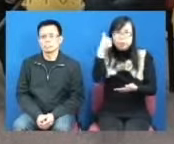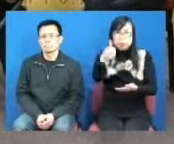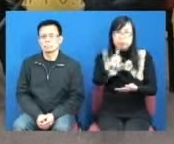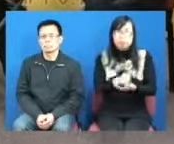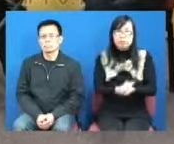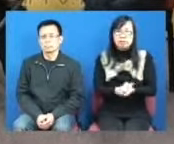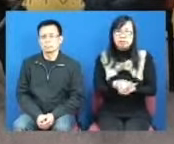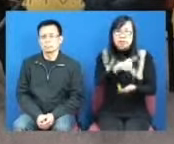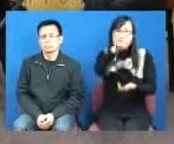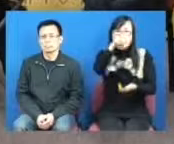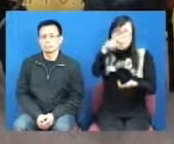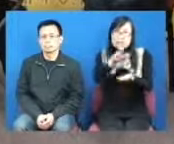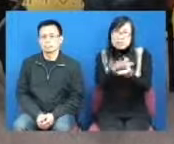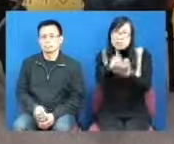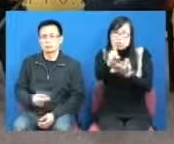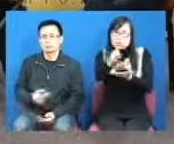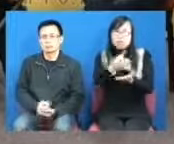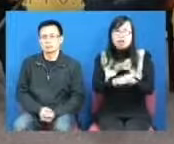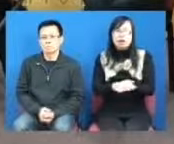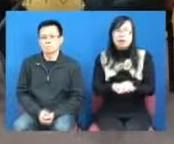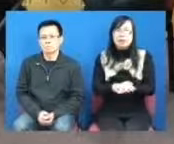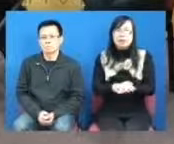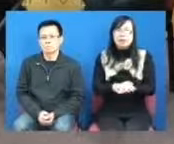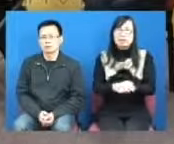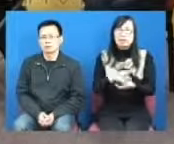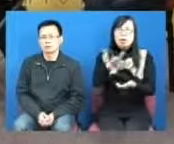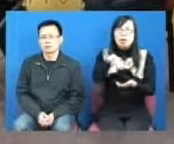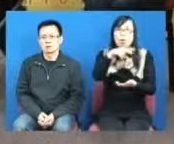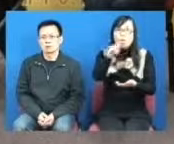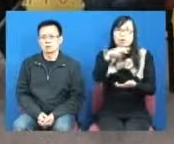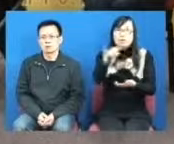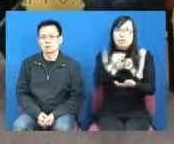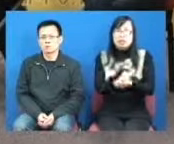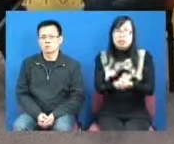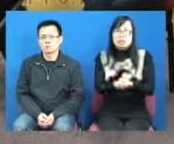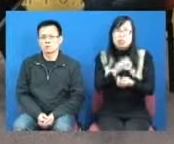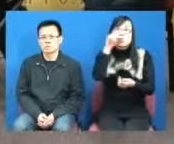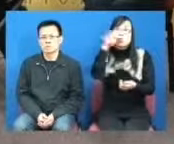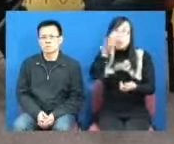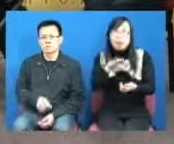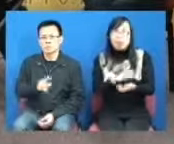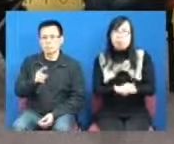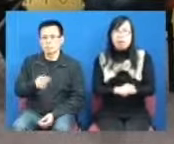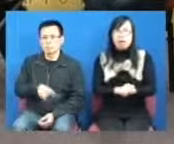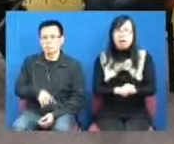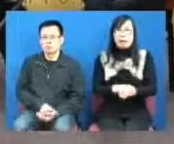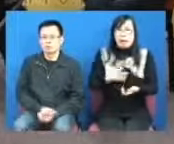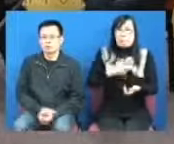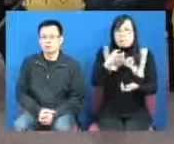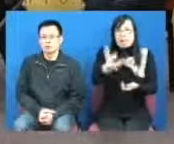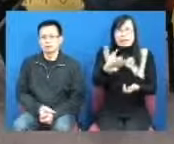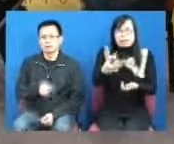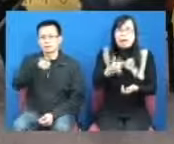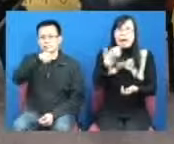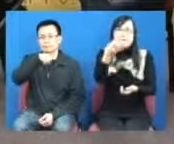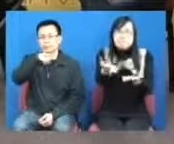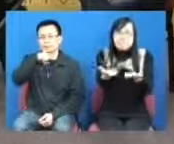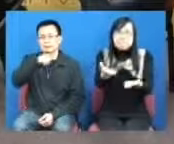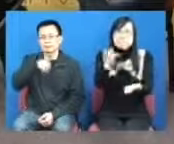一些專家外販不是找一些研究員拿幾百萬出來去研